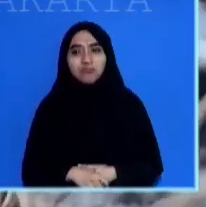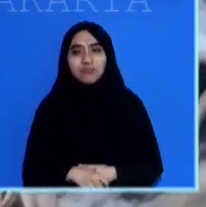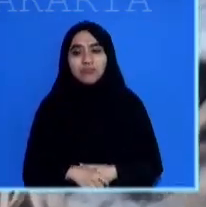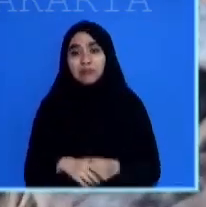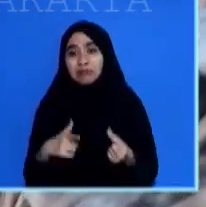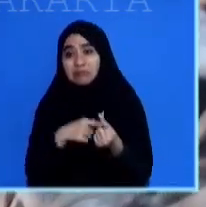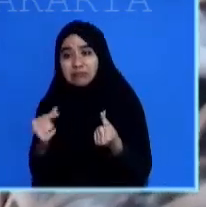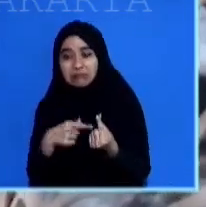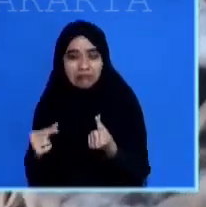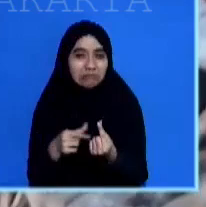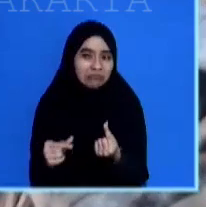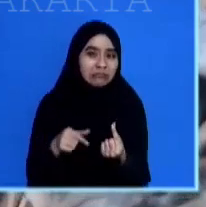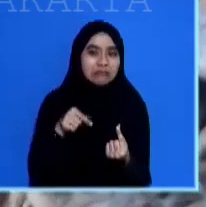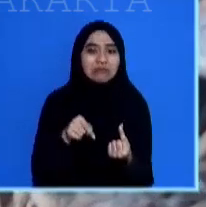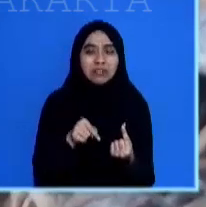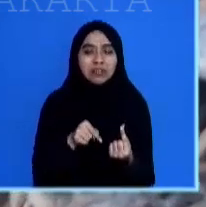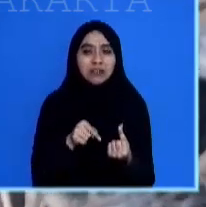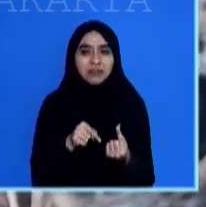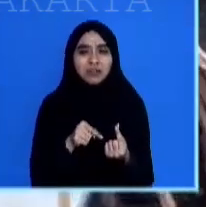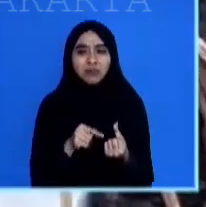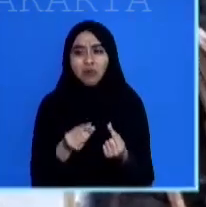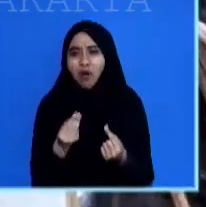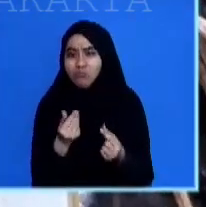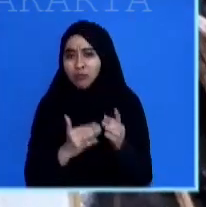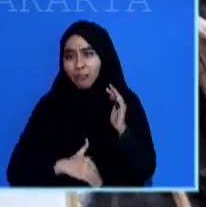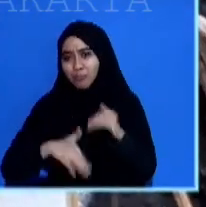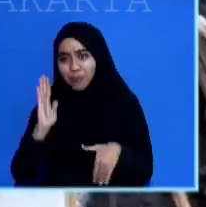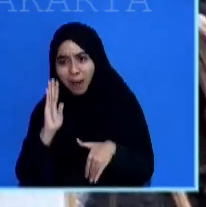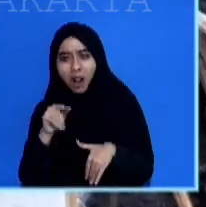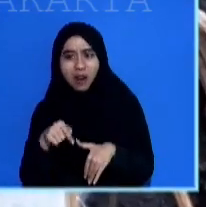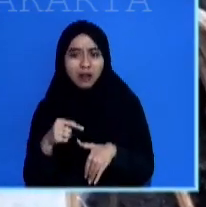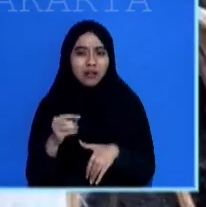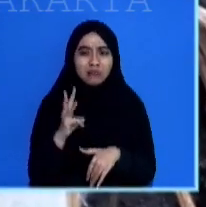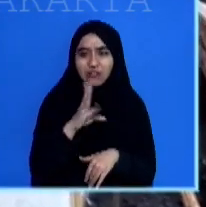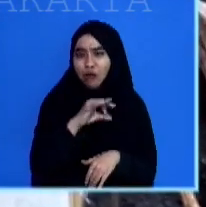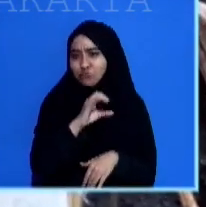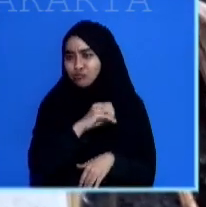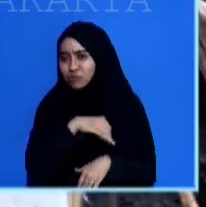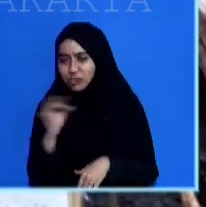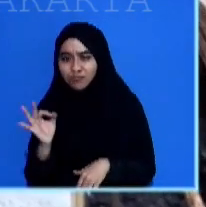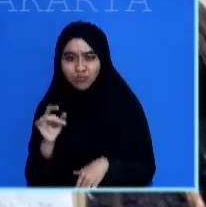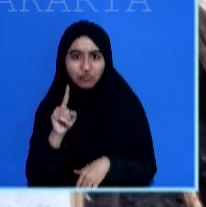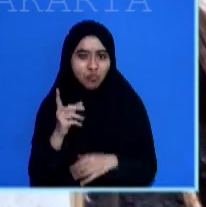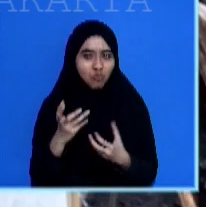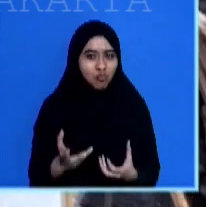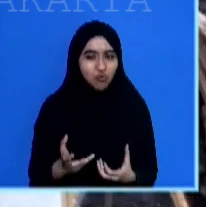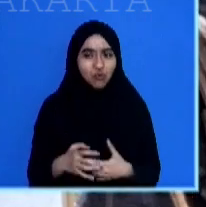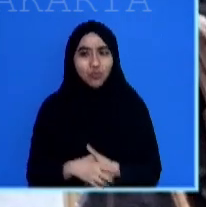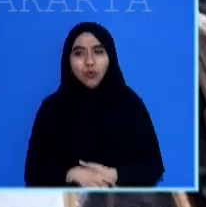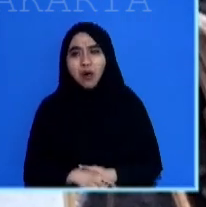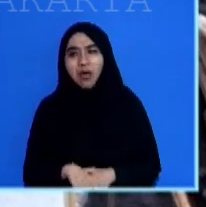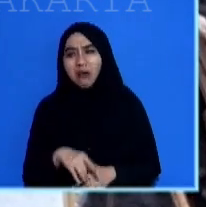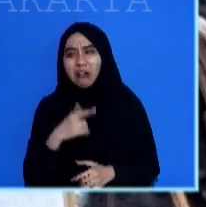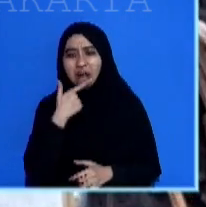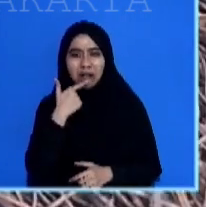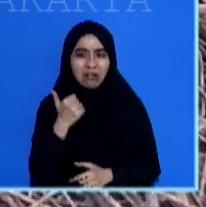supermarket ageng kanthi regi ingkang ngedap-edapi Rp300.000 saben kilonipun. Raosipun sentiat mateng